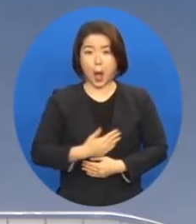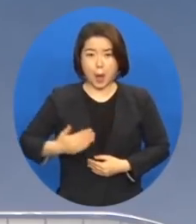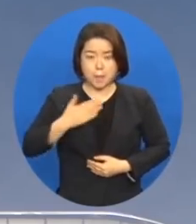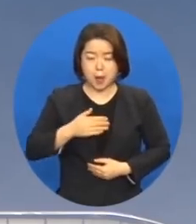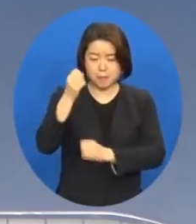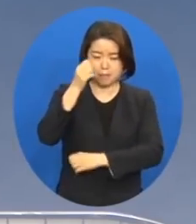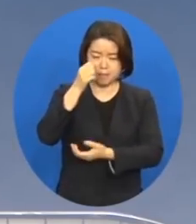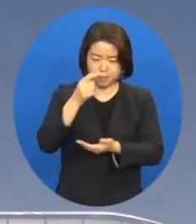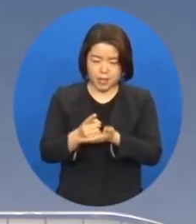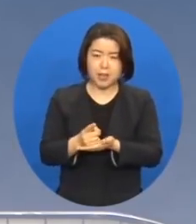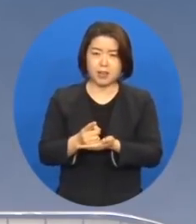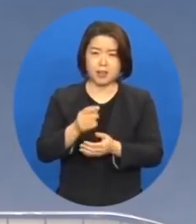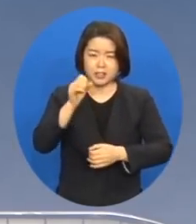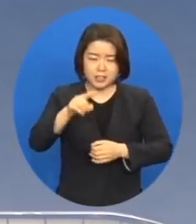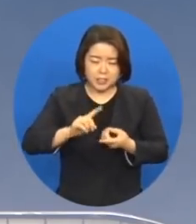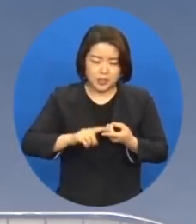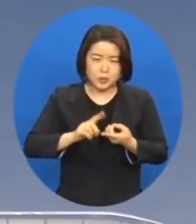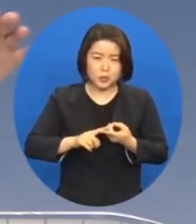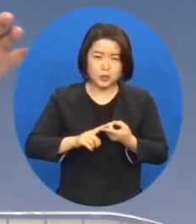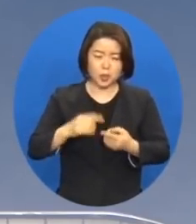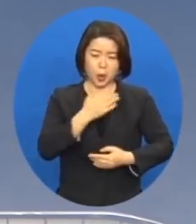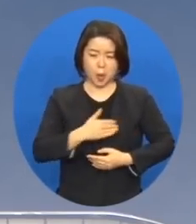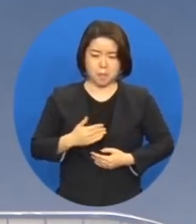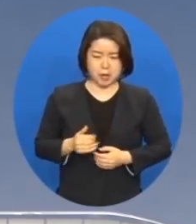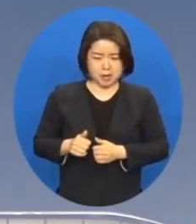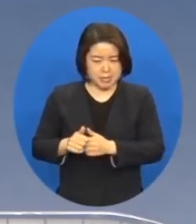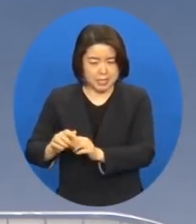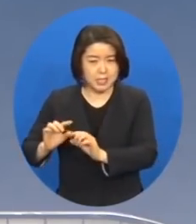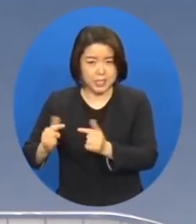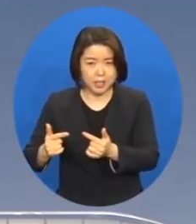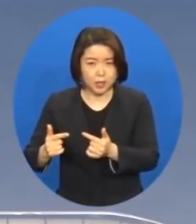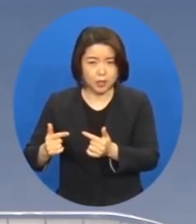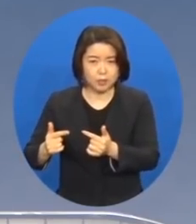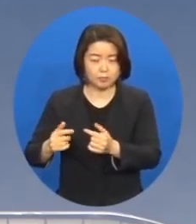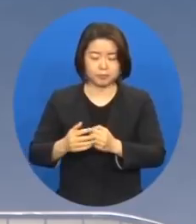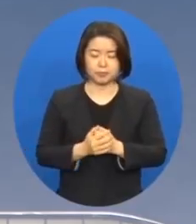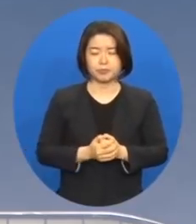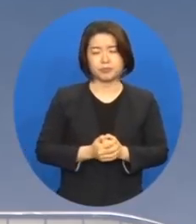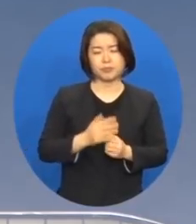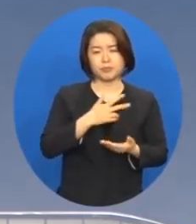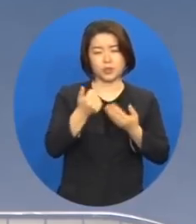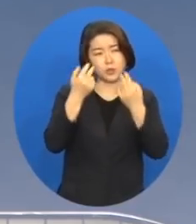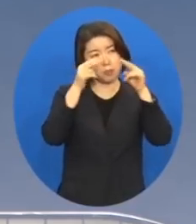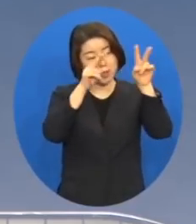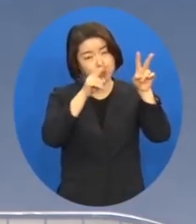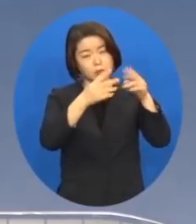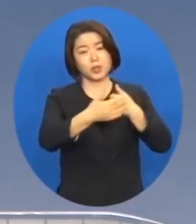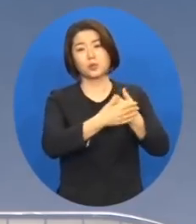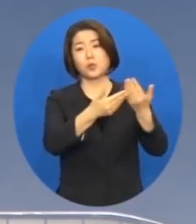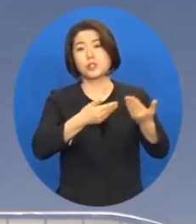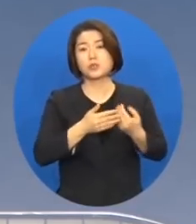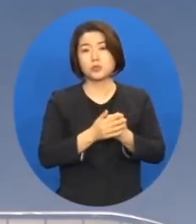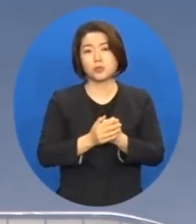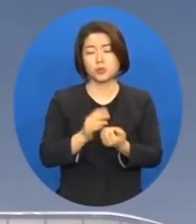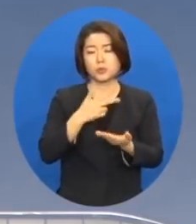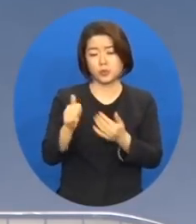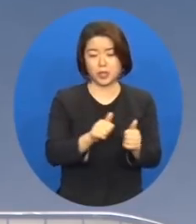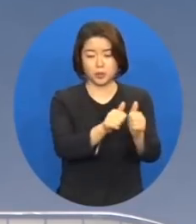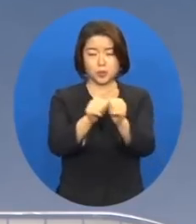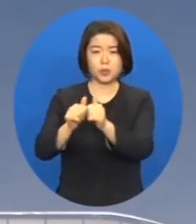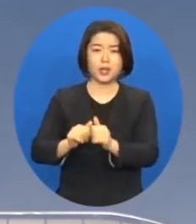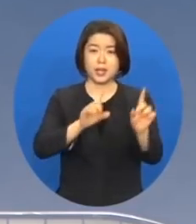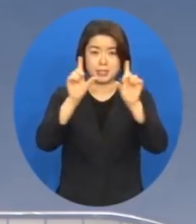본성, 죄를 좋아하는 그 육신의 본성에 끌려가지 않도록 주님을 바라보게 해주고 그 주님과 동행하는